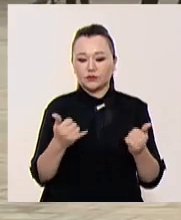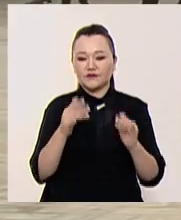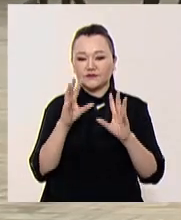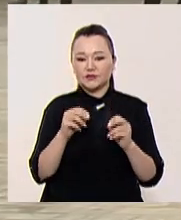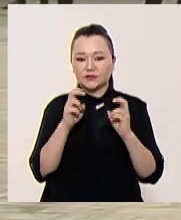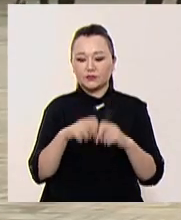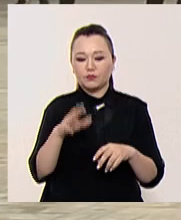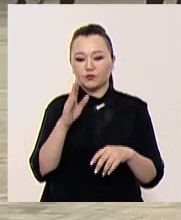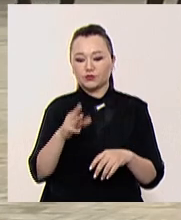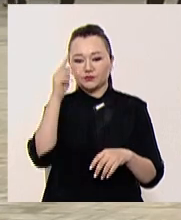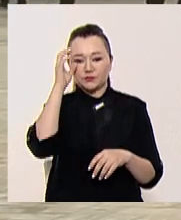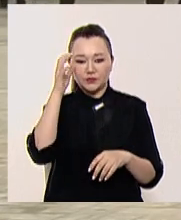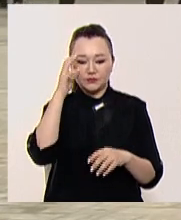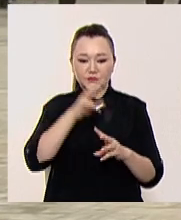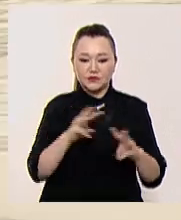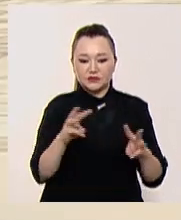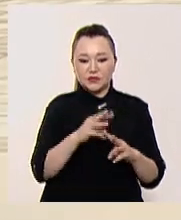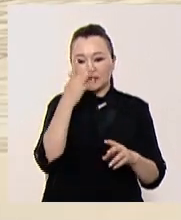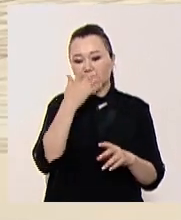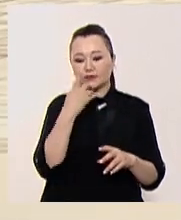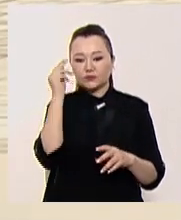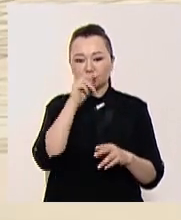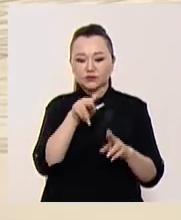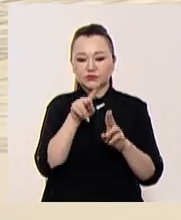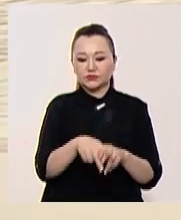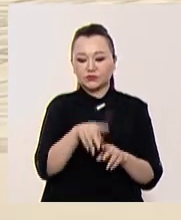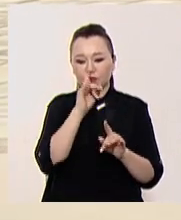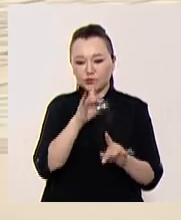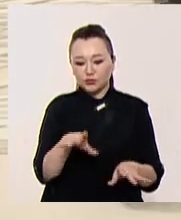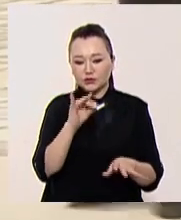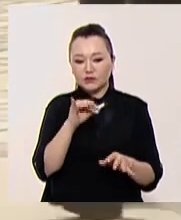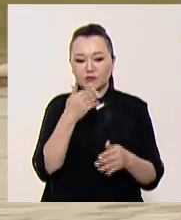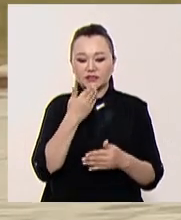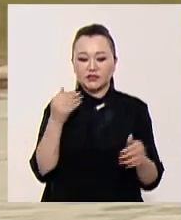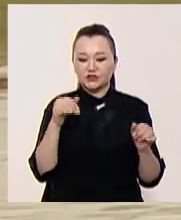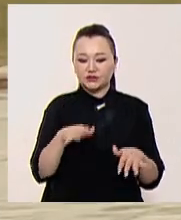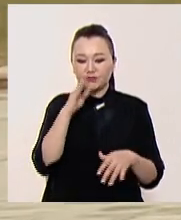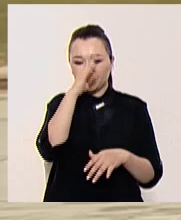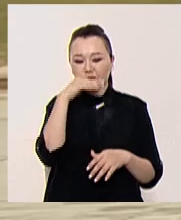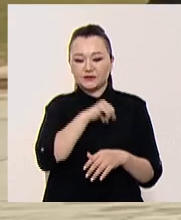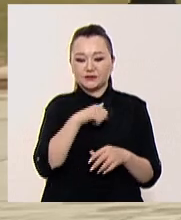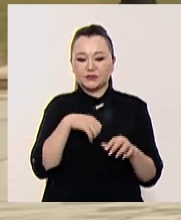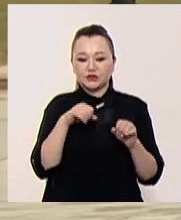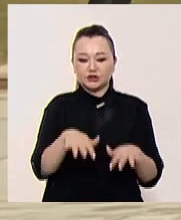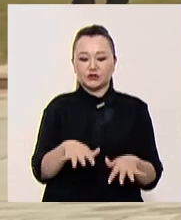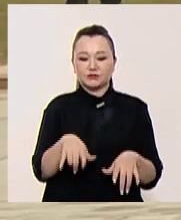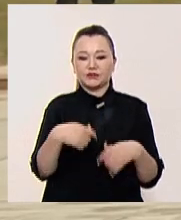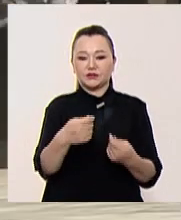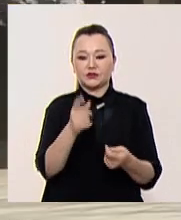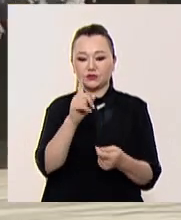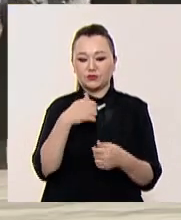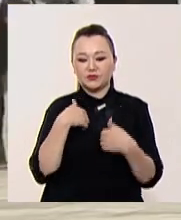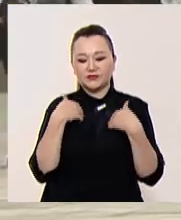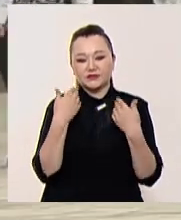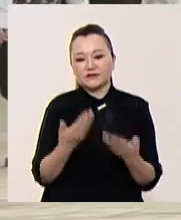Ал білім және ғылым министрлігі жазғы мектеп оқушыларға міндеттелмейтінін соңғы шешімді ата-аналар өздері қабылдайтынын жеткізді. Бірақ біз